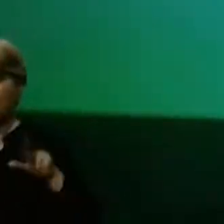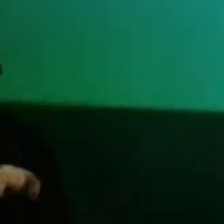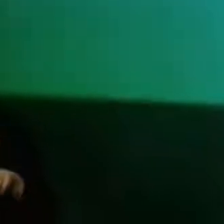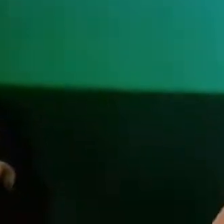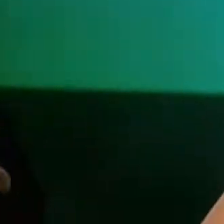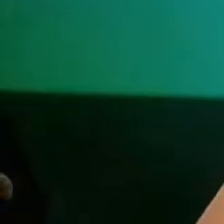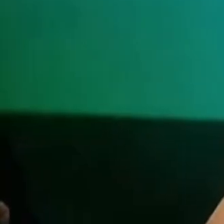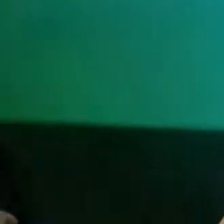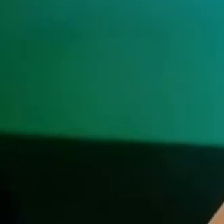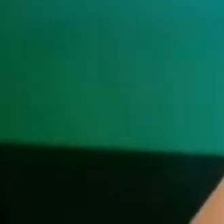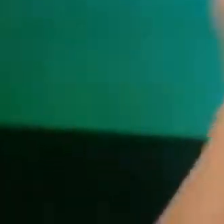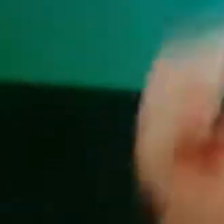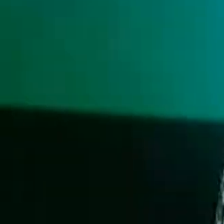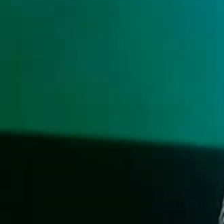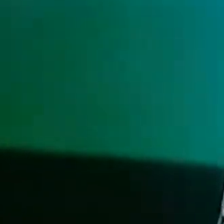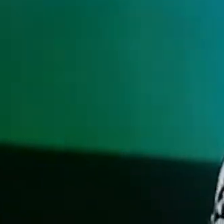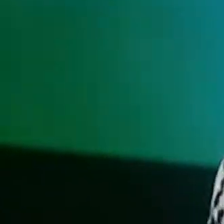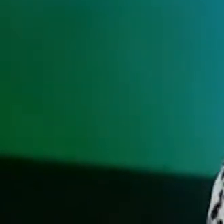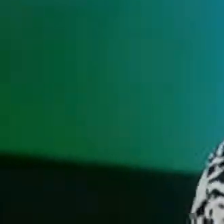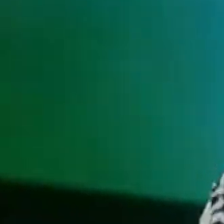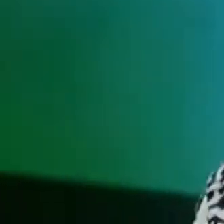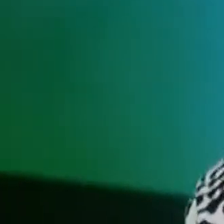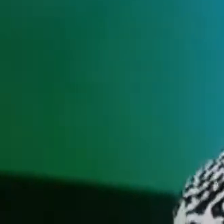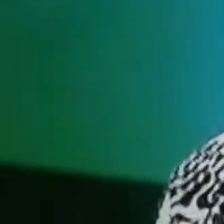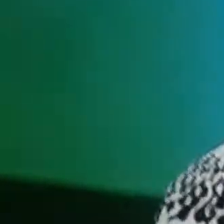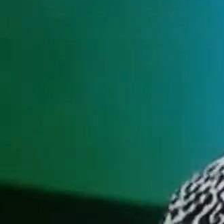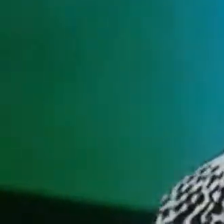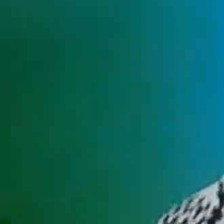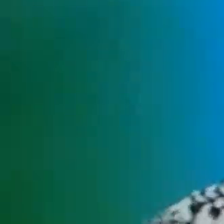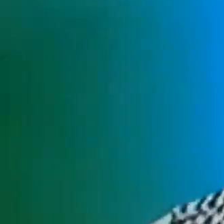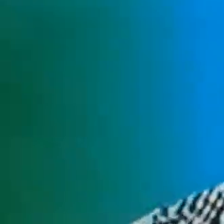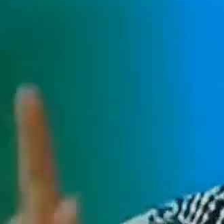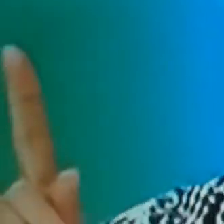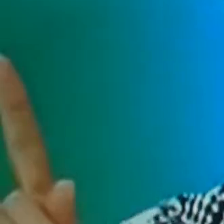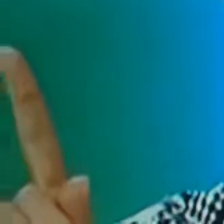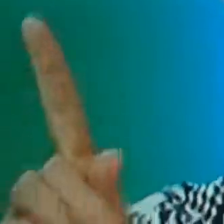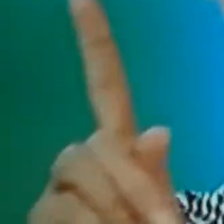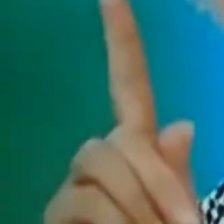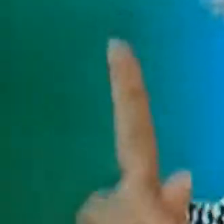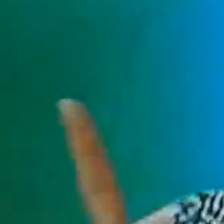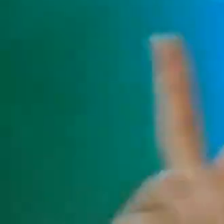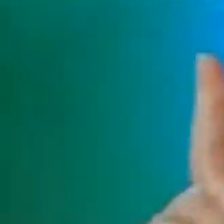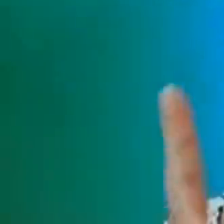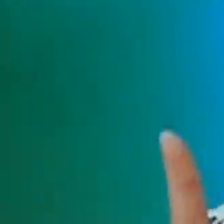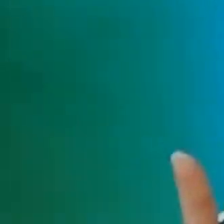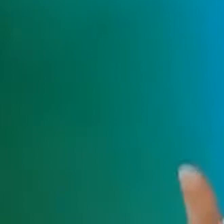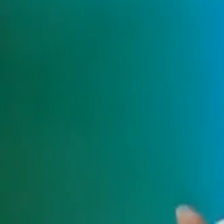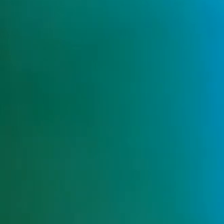dječaka sa spinalnom mišićnom distrofijom